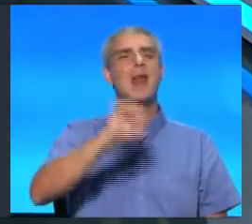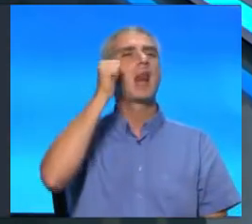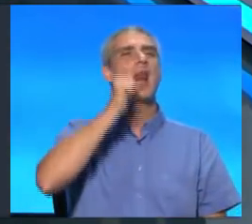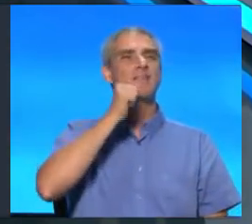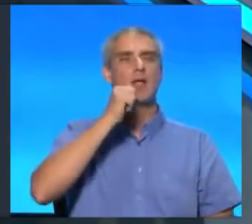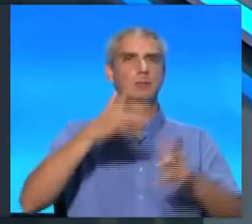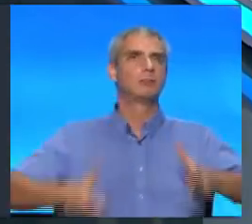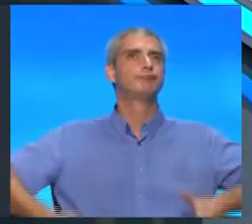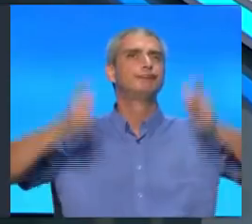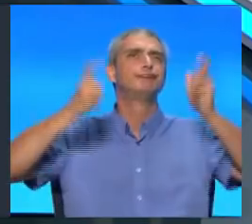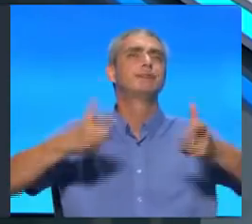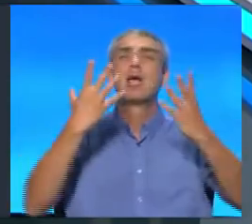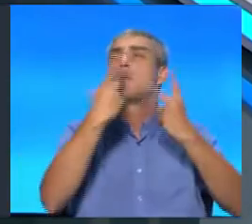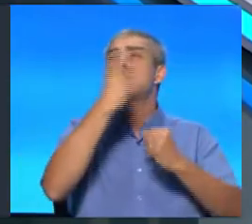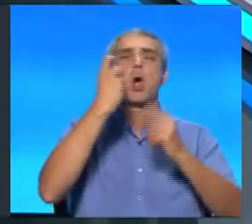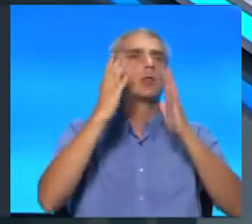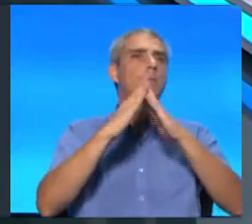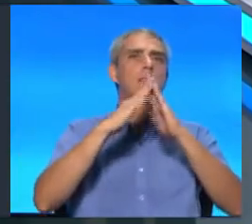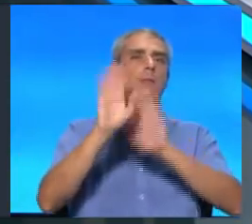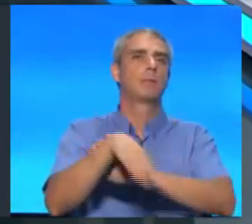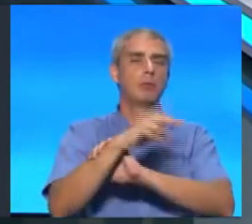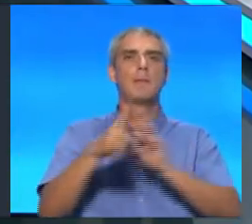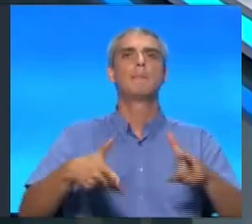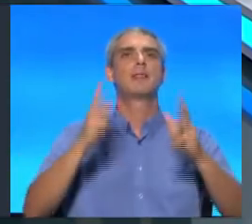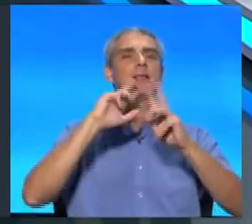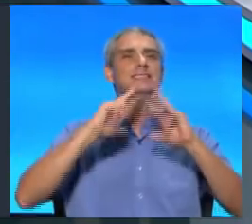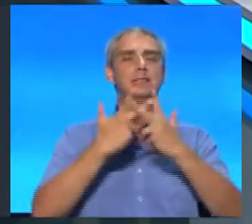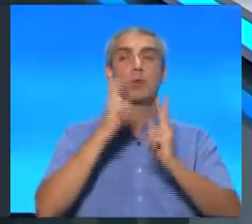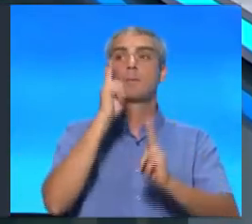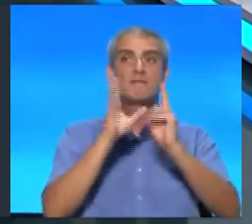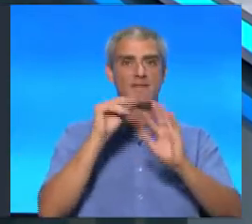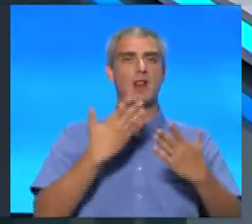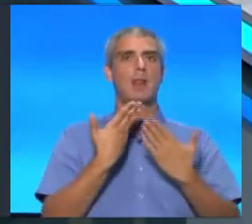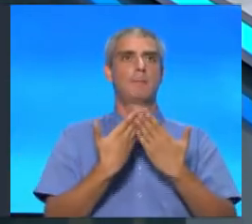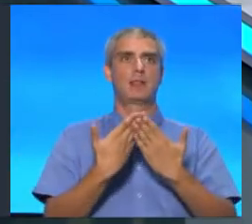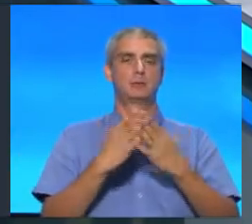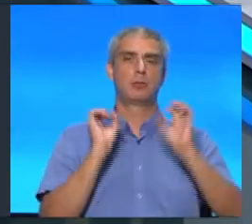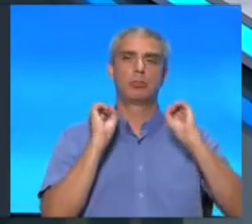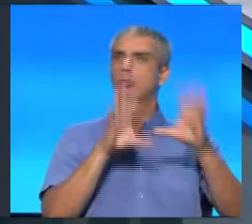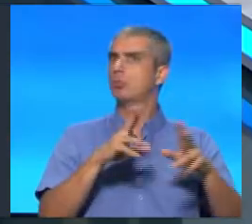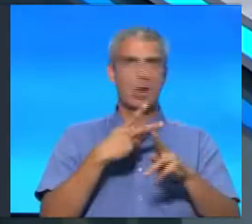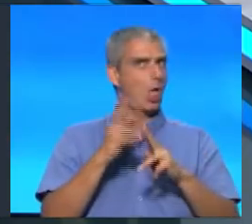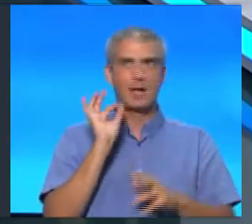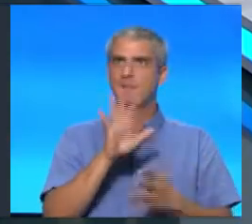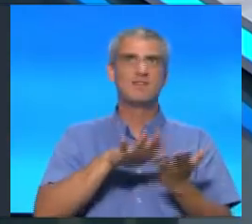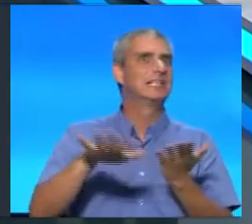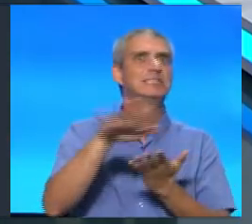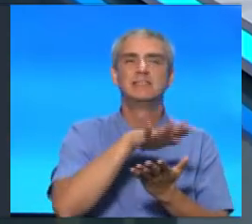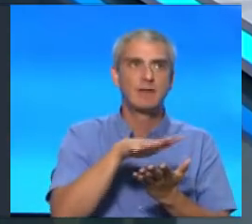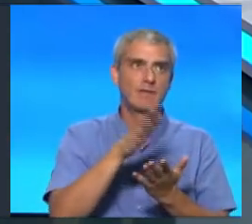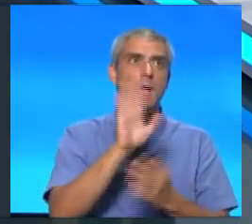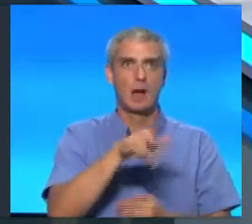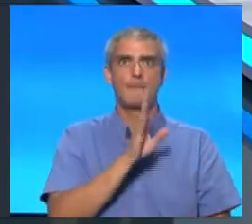ברחבי הארץ יש מאות מבנים נטושים, מבני ציבור, מפעלים, אפילו בתי כנסת שהזנחתם היא לא רק מפגע סביבתי, אלא גם